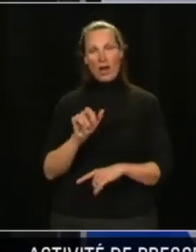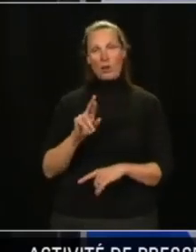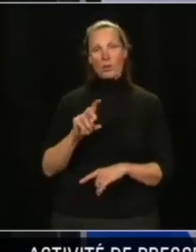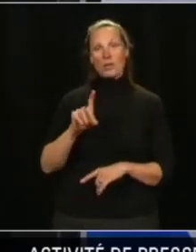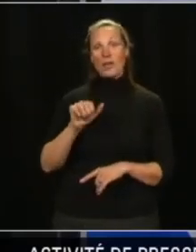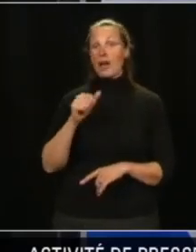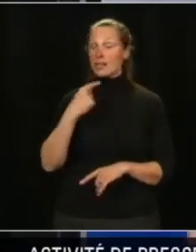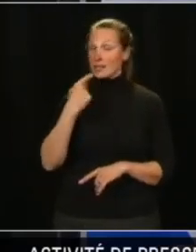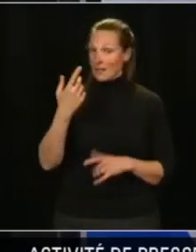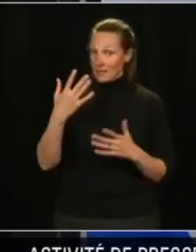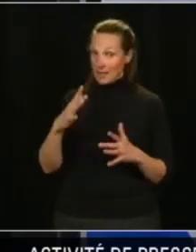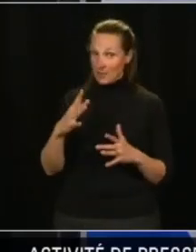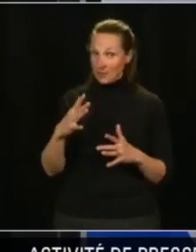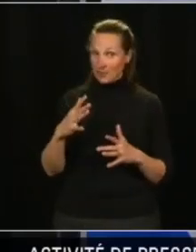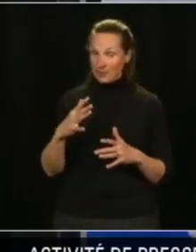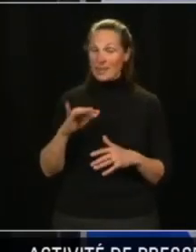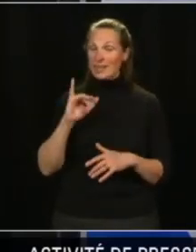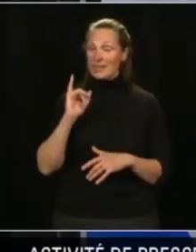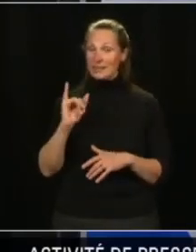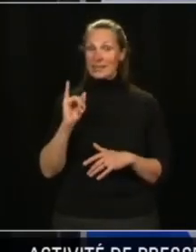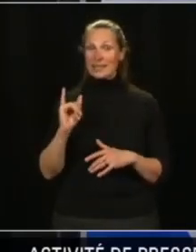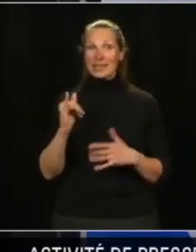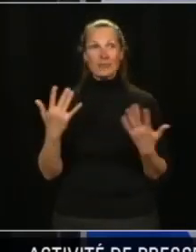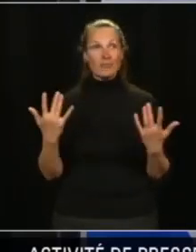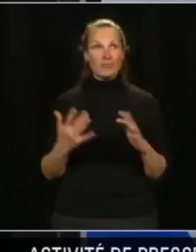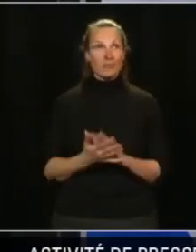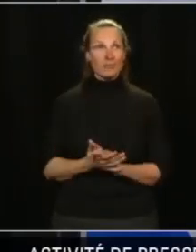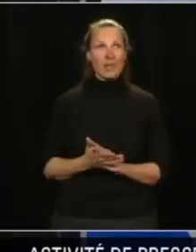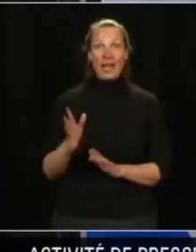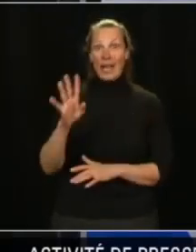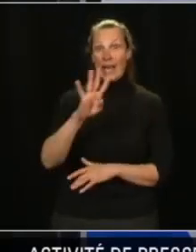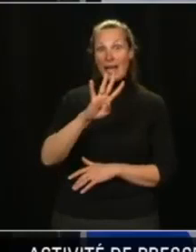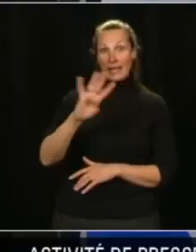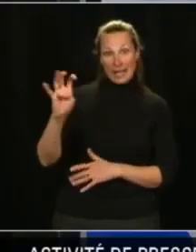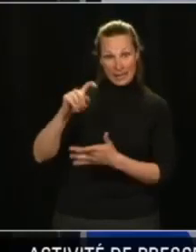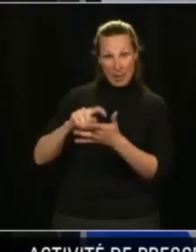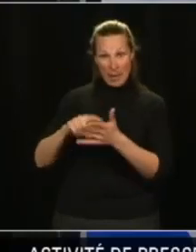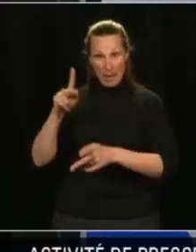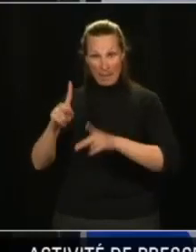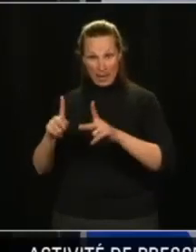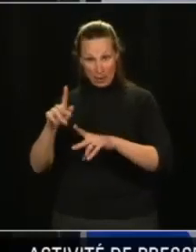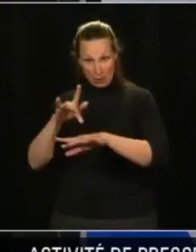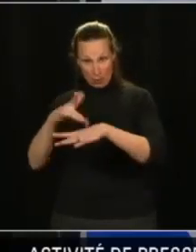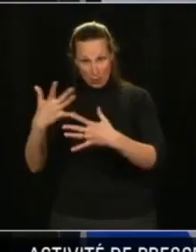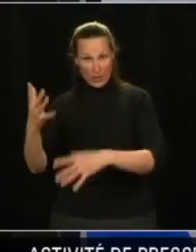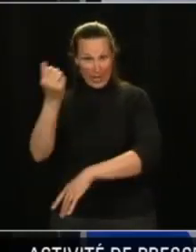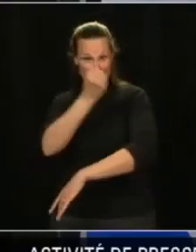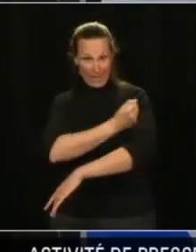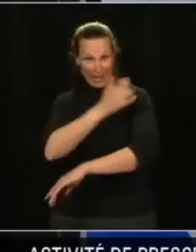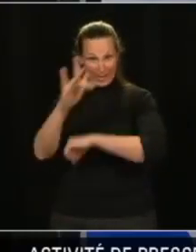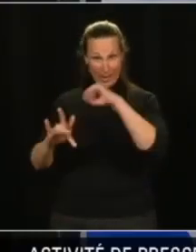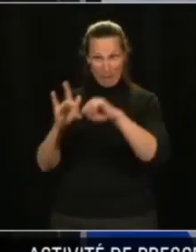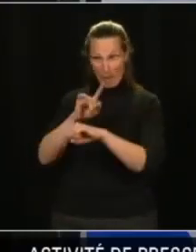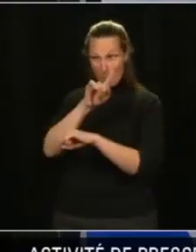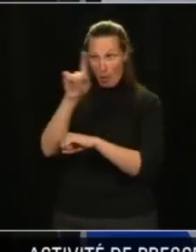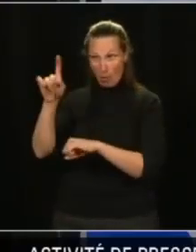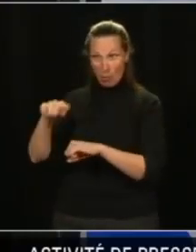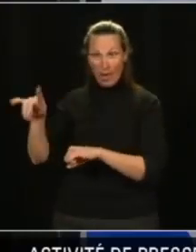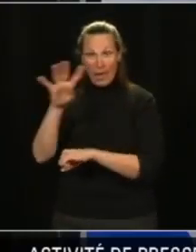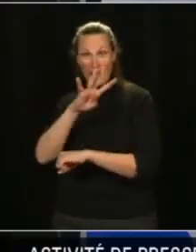veut qu on a vacciné le 4 100 mille personnes astrazeneca ces quatre cent mille personnes